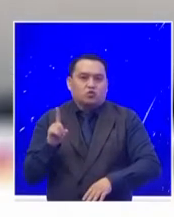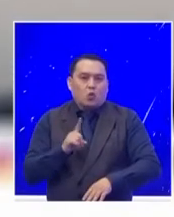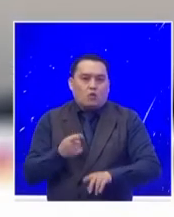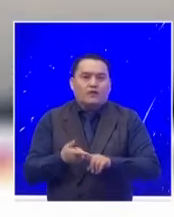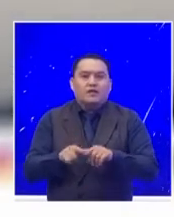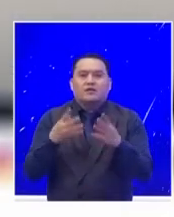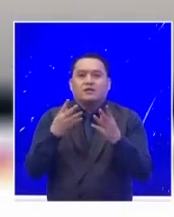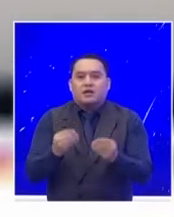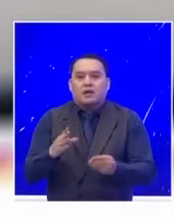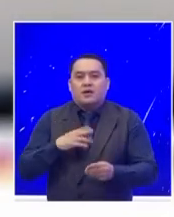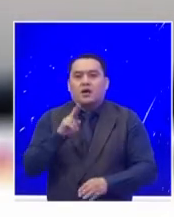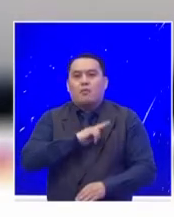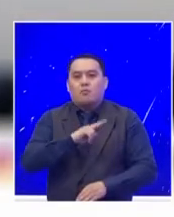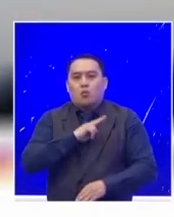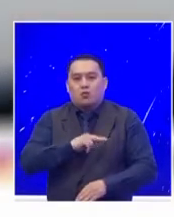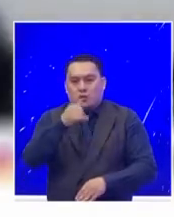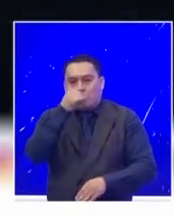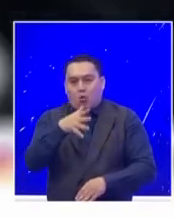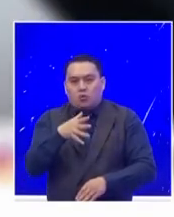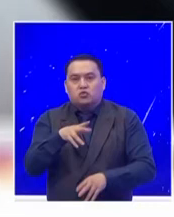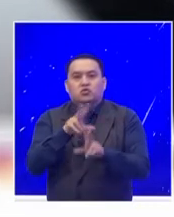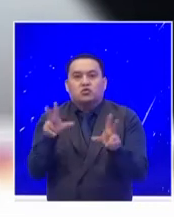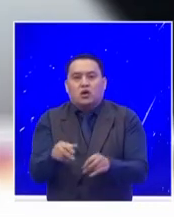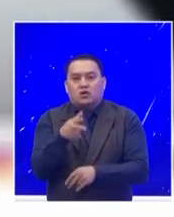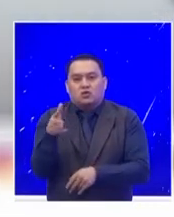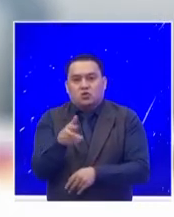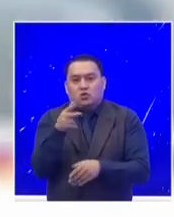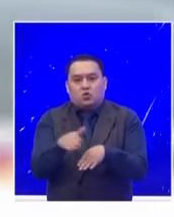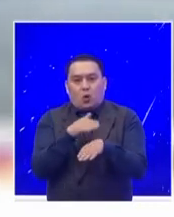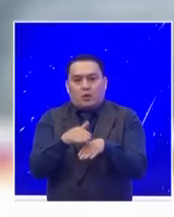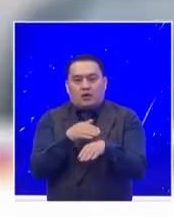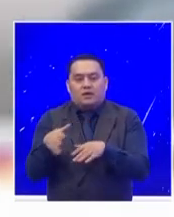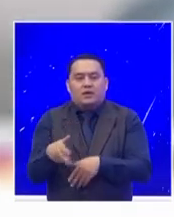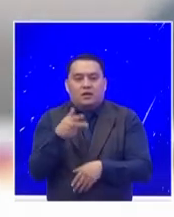в тот день находился на работе, но не мог упустить шанс снять доброе дело на